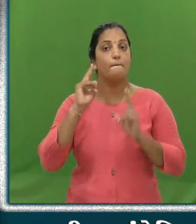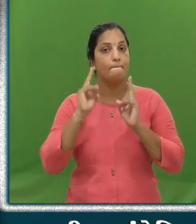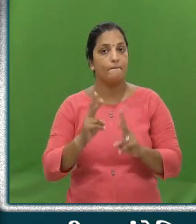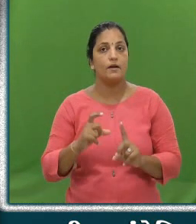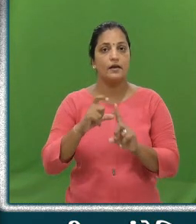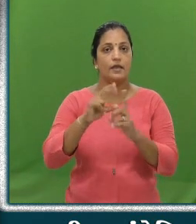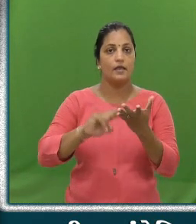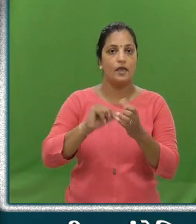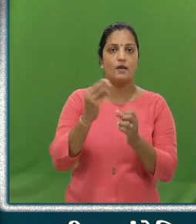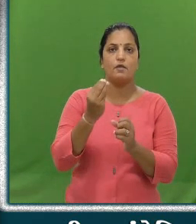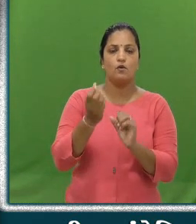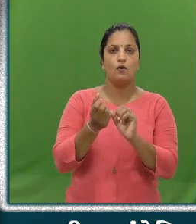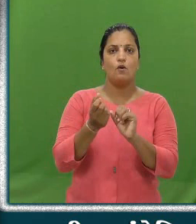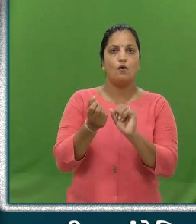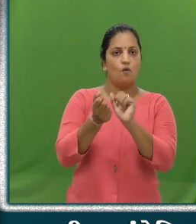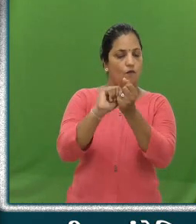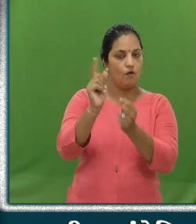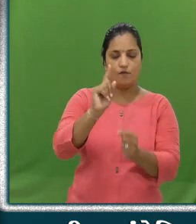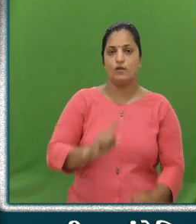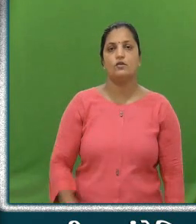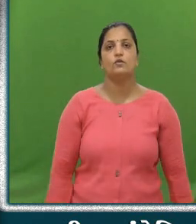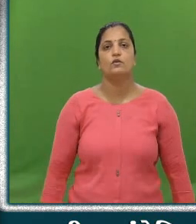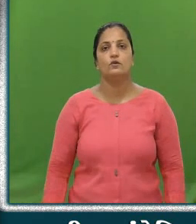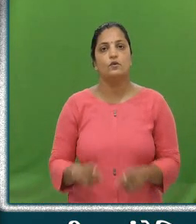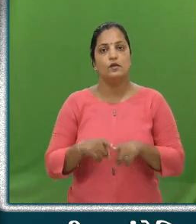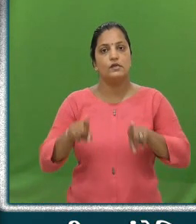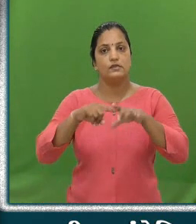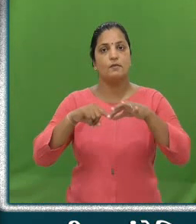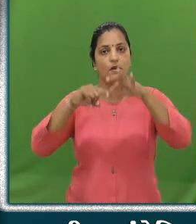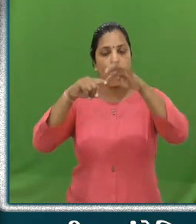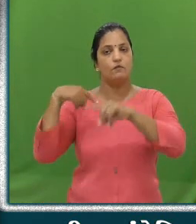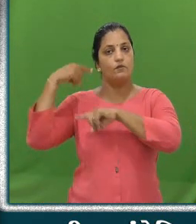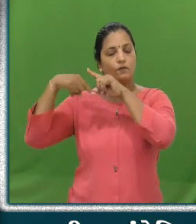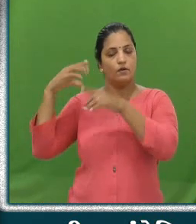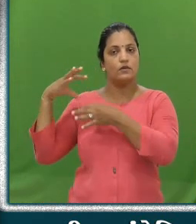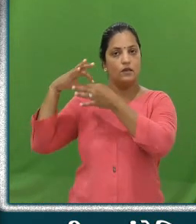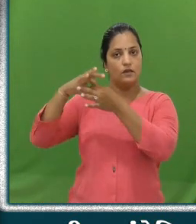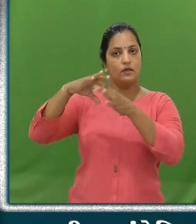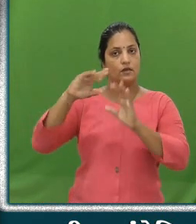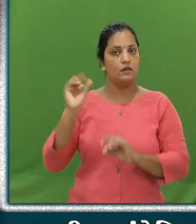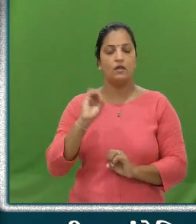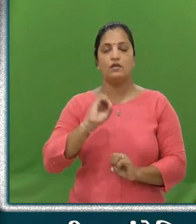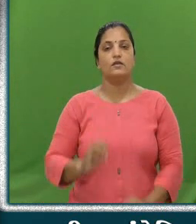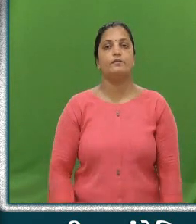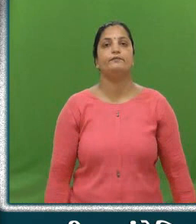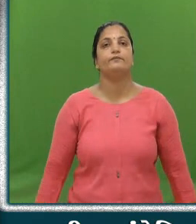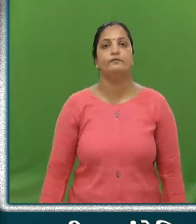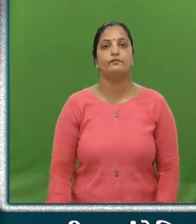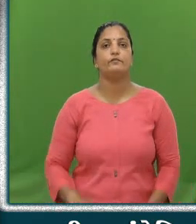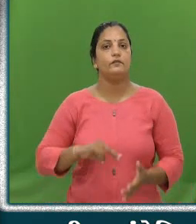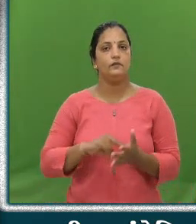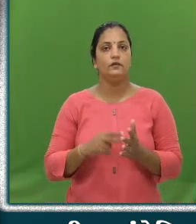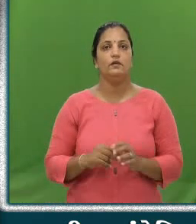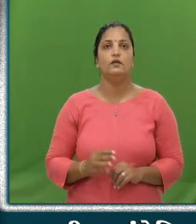તેઓના ડીએનએ ની અંદર ફેરફાર થતો હોતો નથી એટલે આ લક્ષણો કેવા છે આનુવંશિક લક્ષણ નથી એટલે